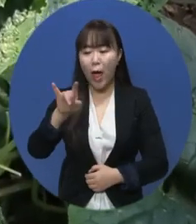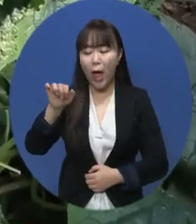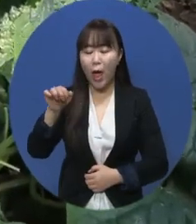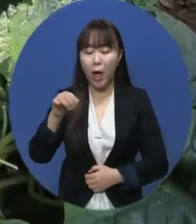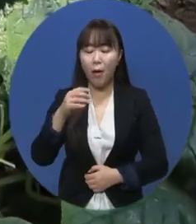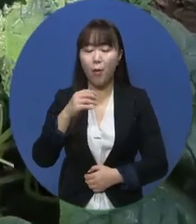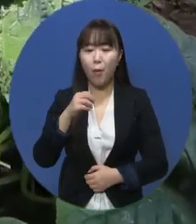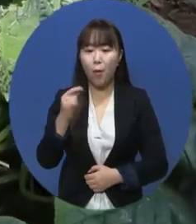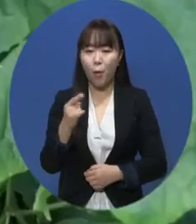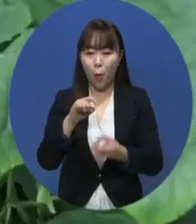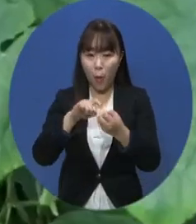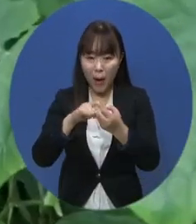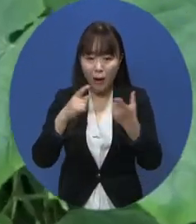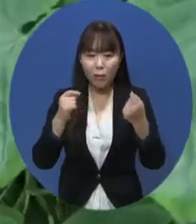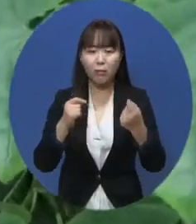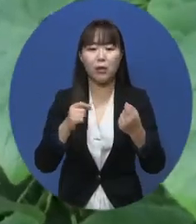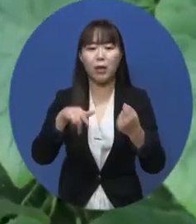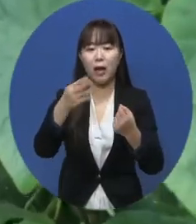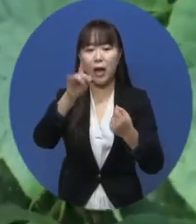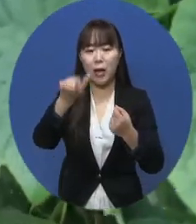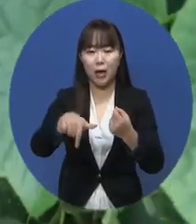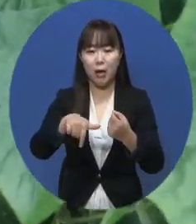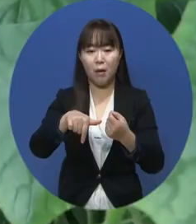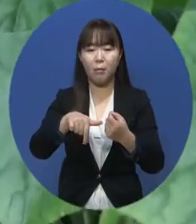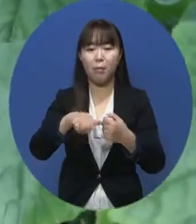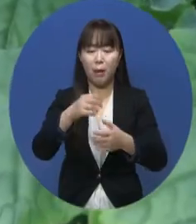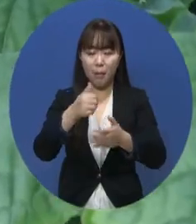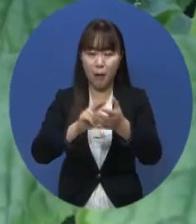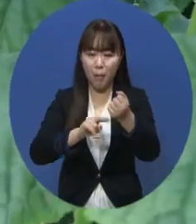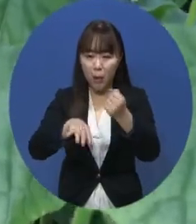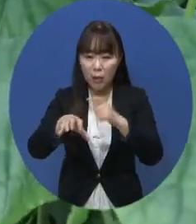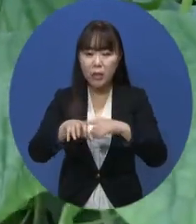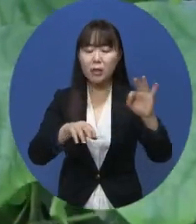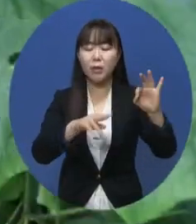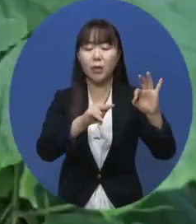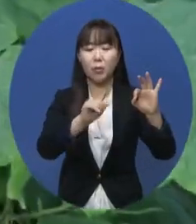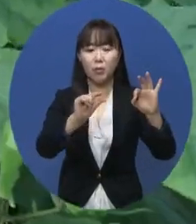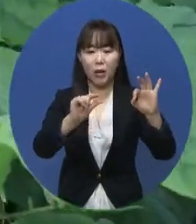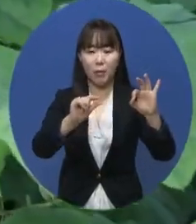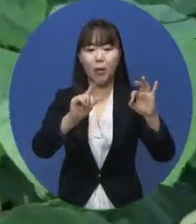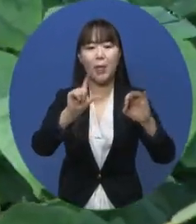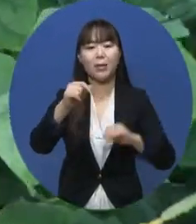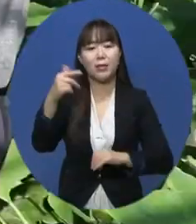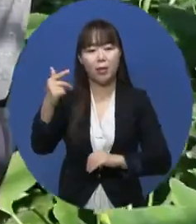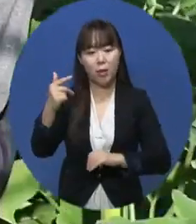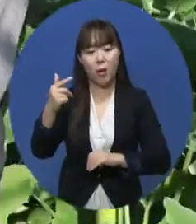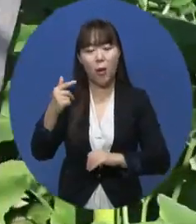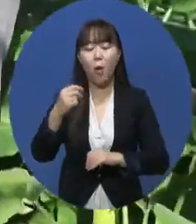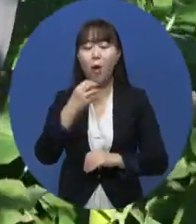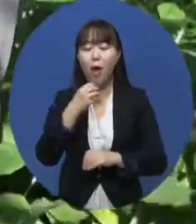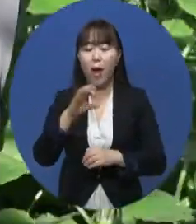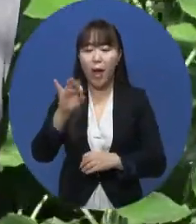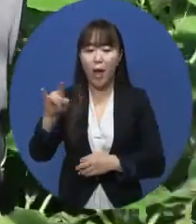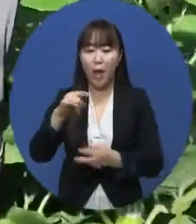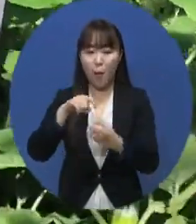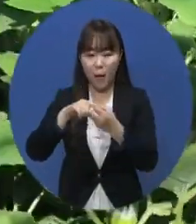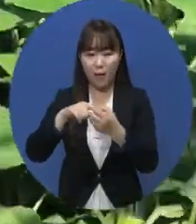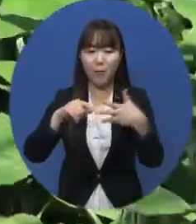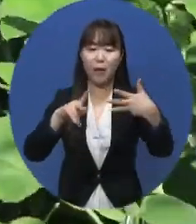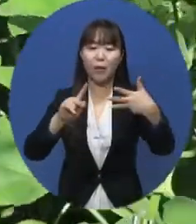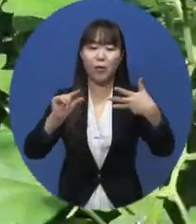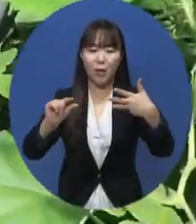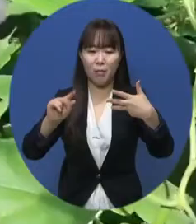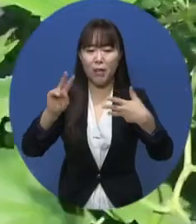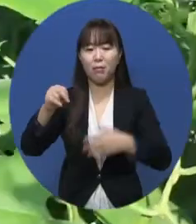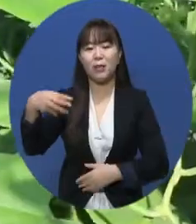서울 가락농산물 공판장에 출하돼 오이는 10kg에 17,000원에, 애호박은 8kg에